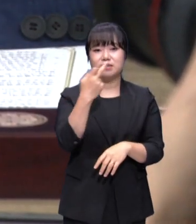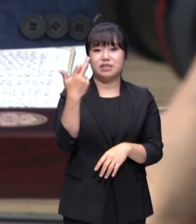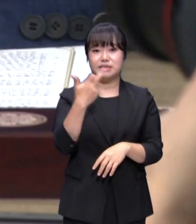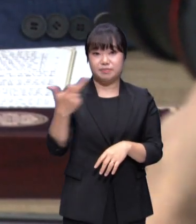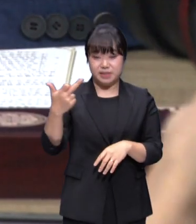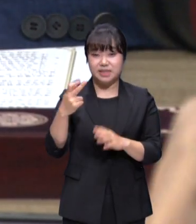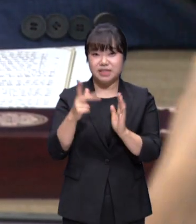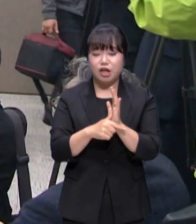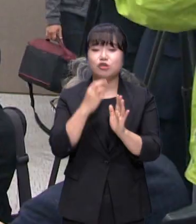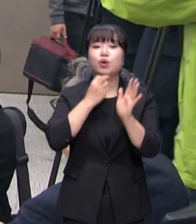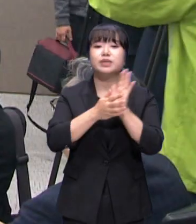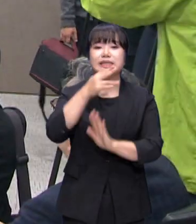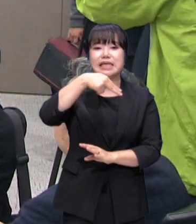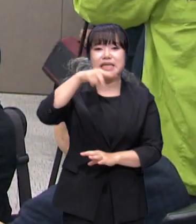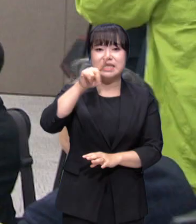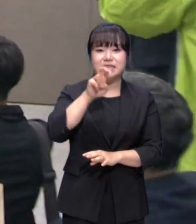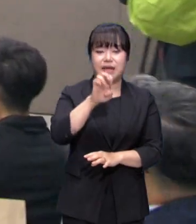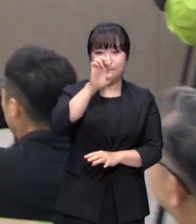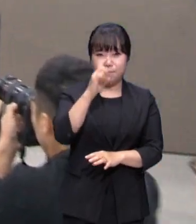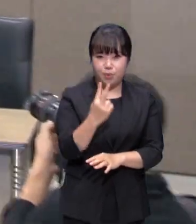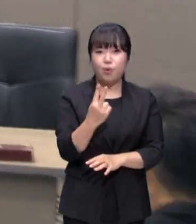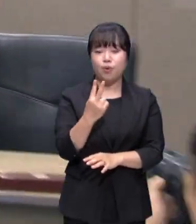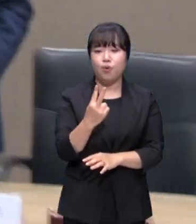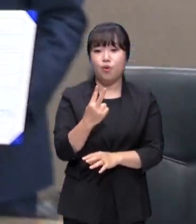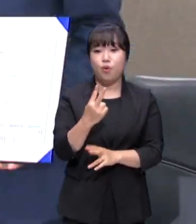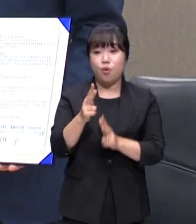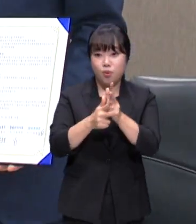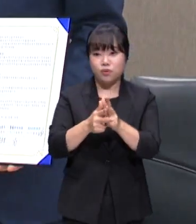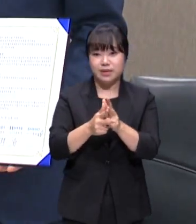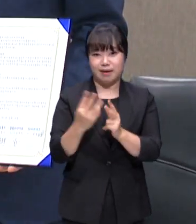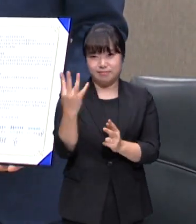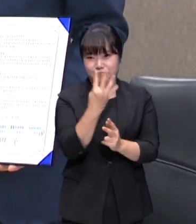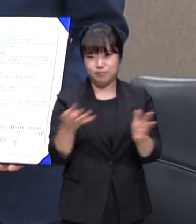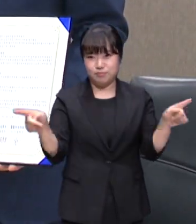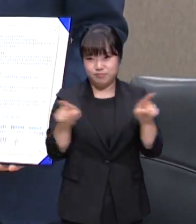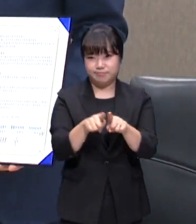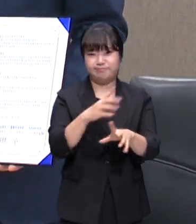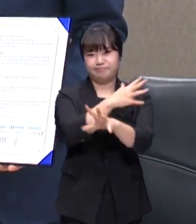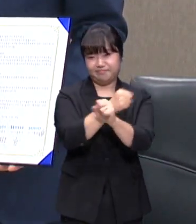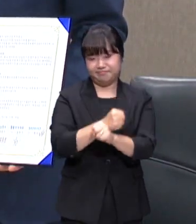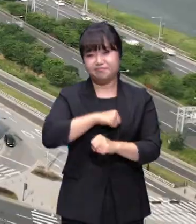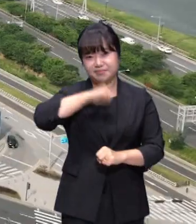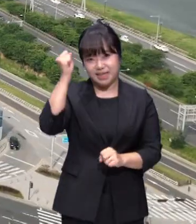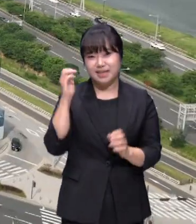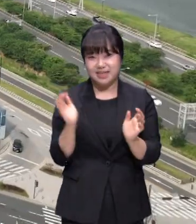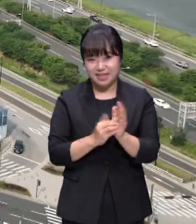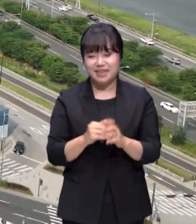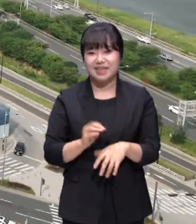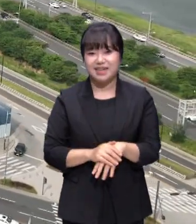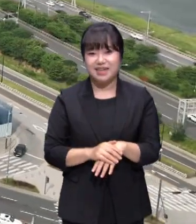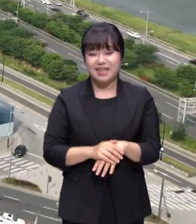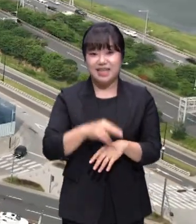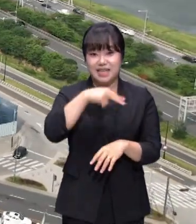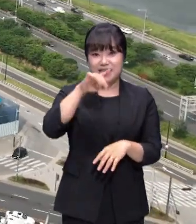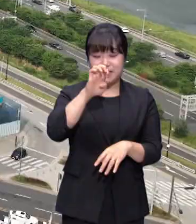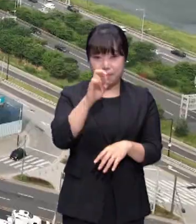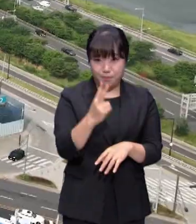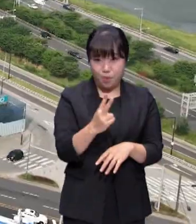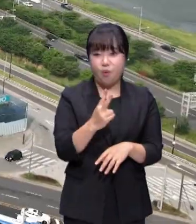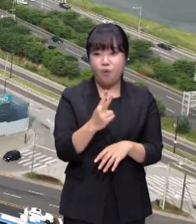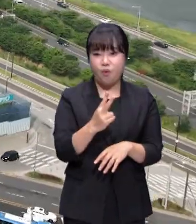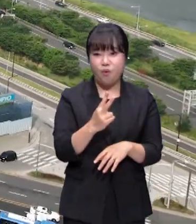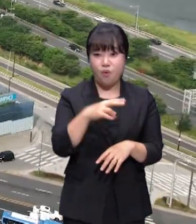2017년 서울시 3표 등 4자 간 공장 이전 협약이 체결됐습니다. 3표 레미콘 부지는